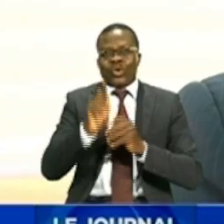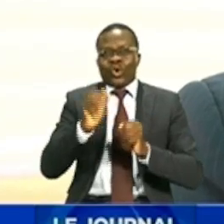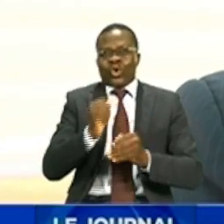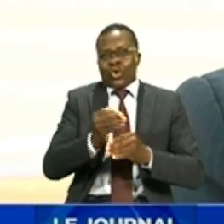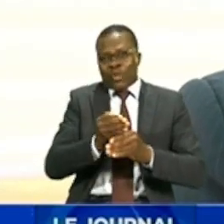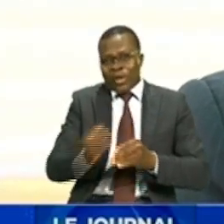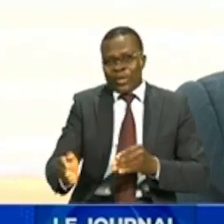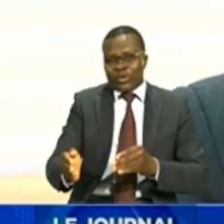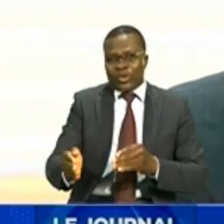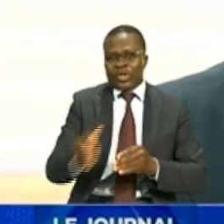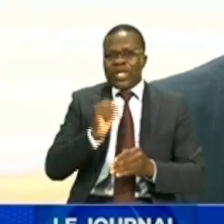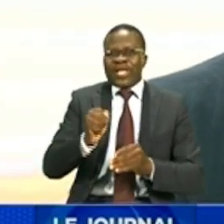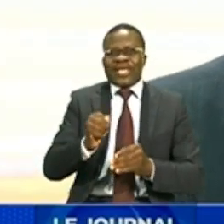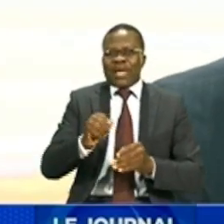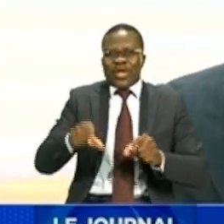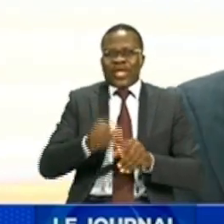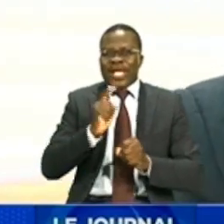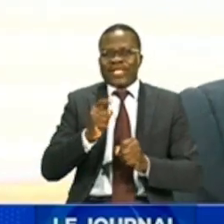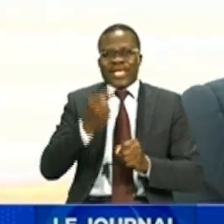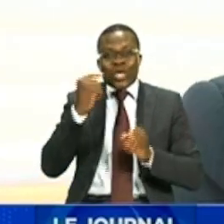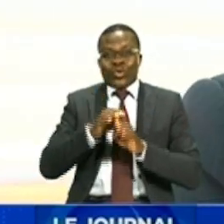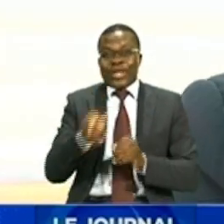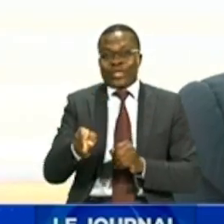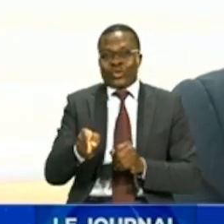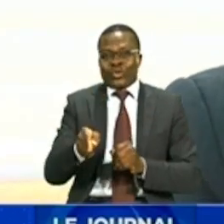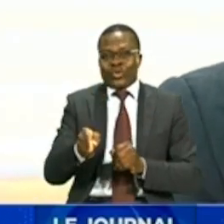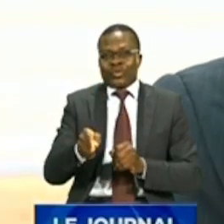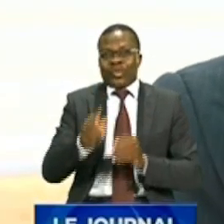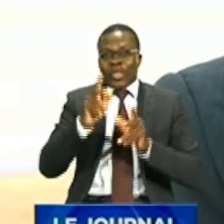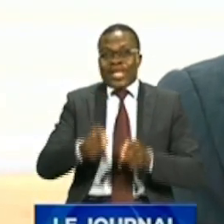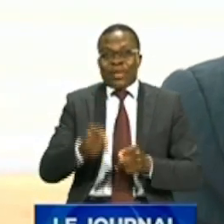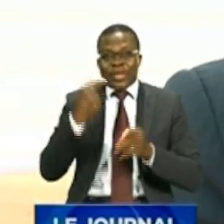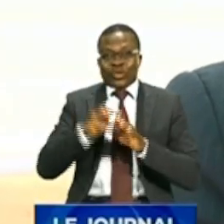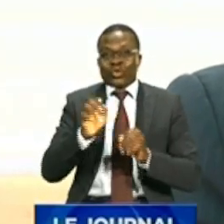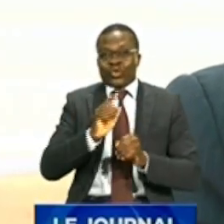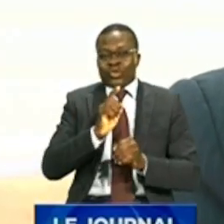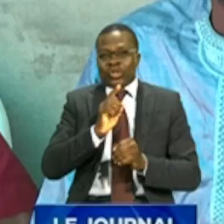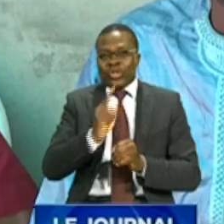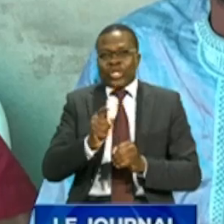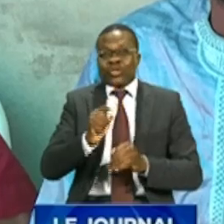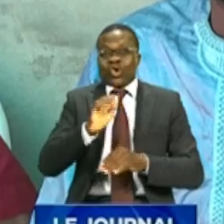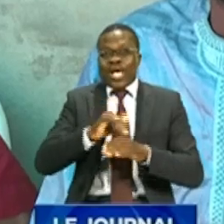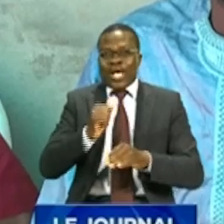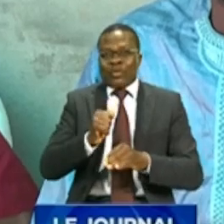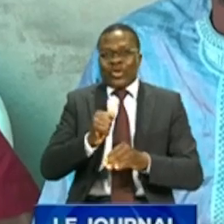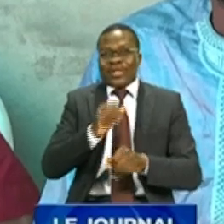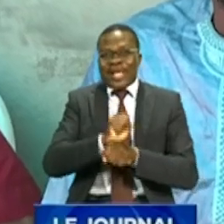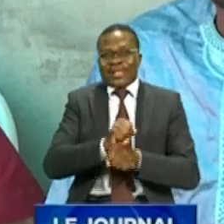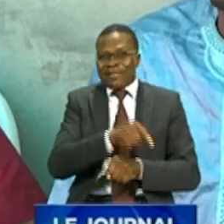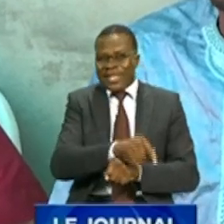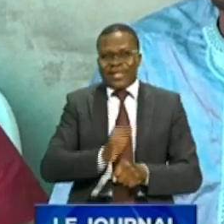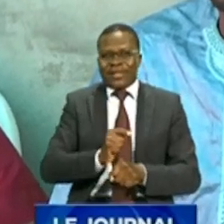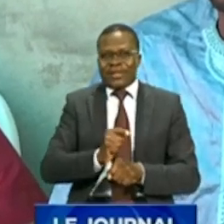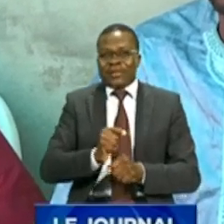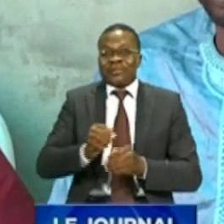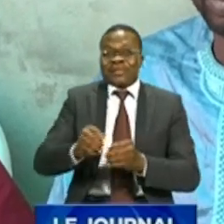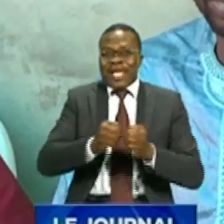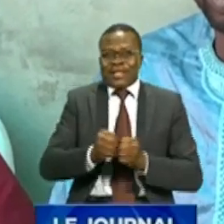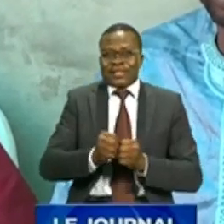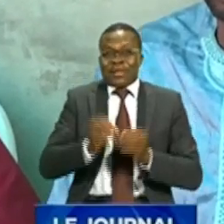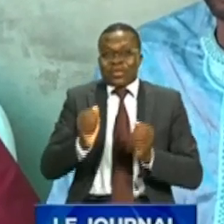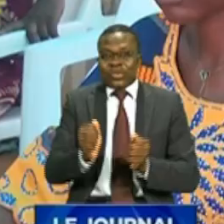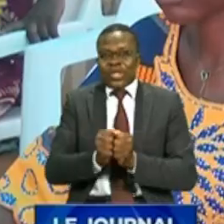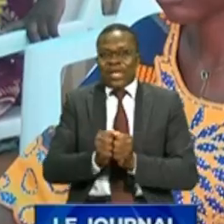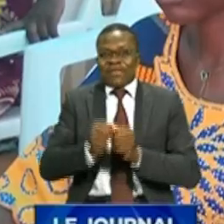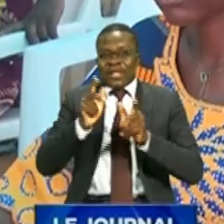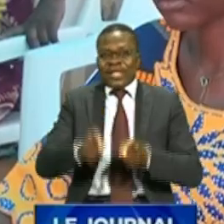mettre de côté. Il n'y a pas un quartier pour les sourds. Les personnes sourdes sont appelées à travailler ensemble avec